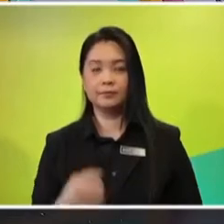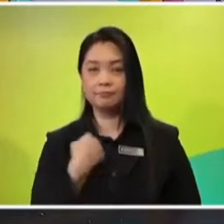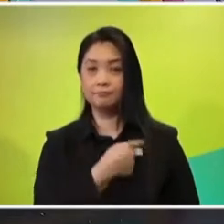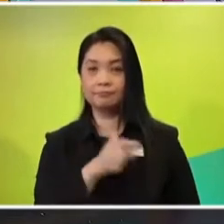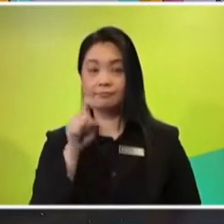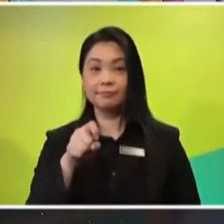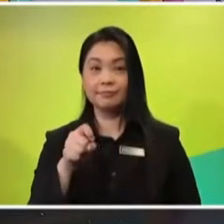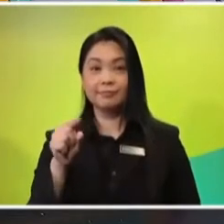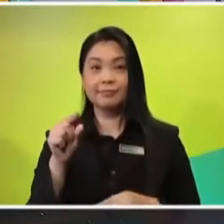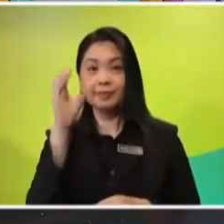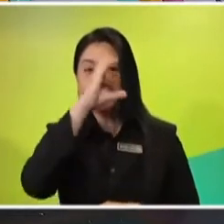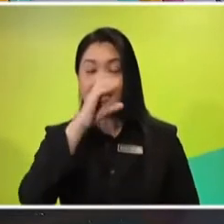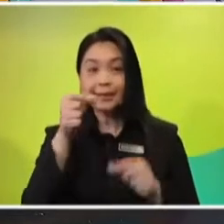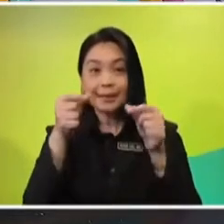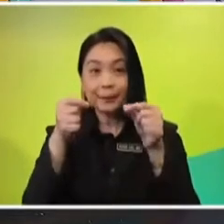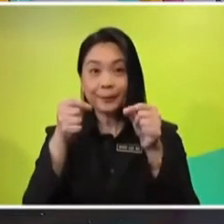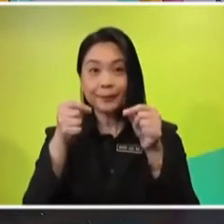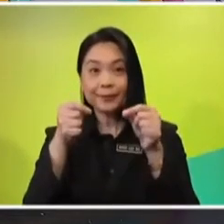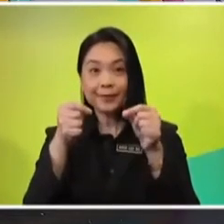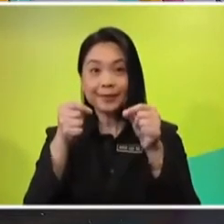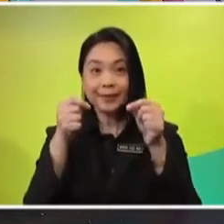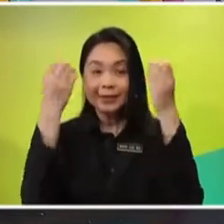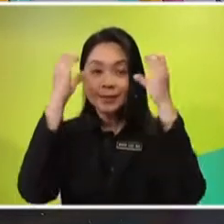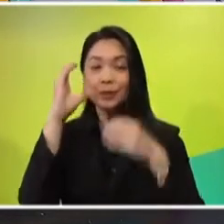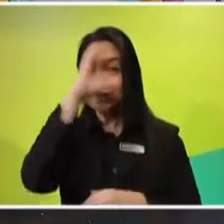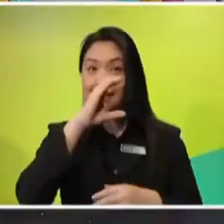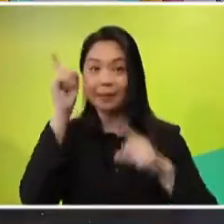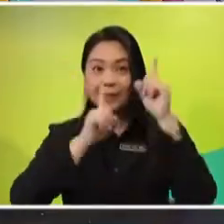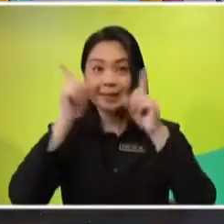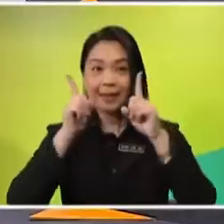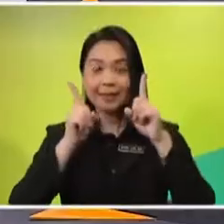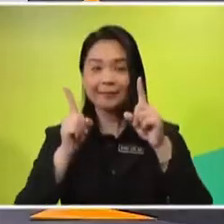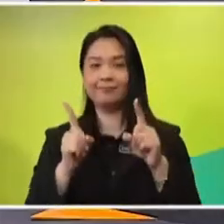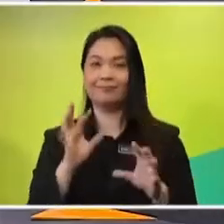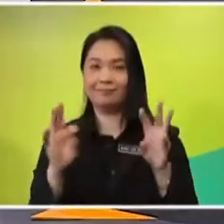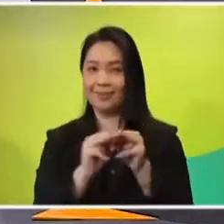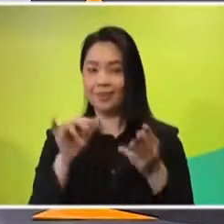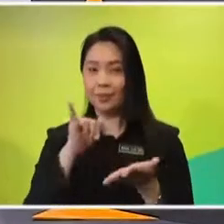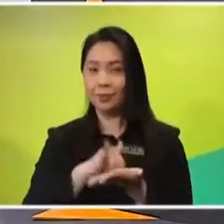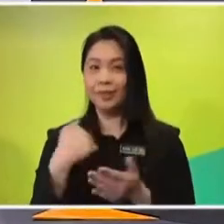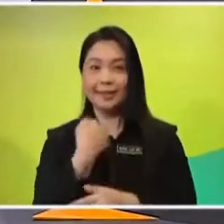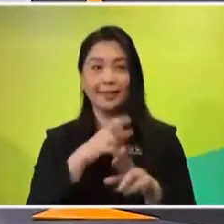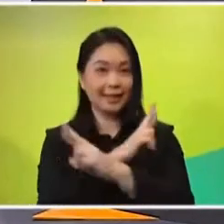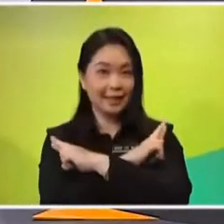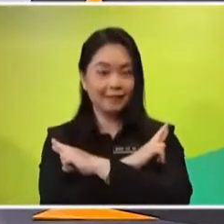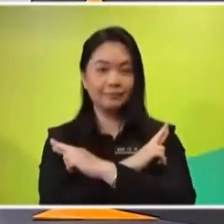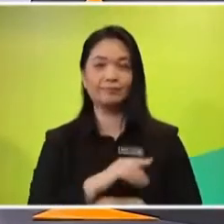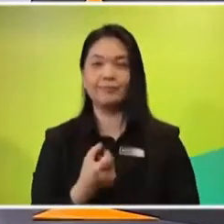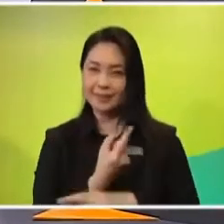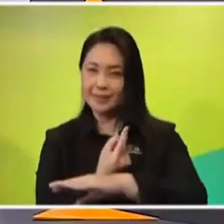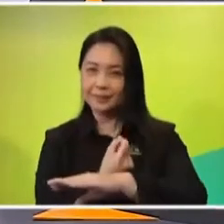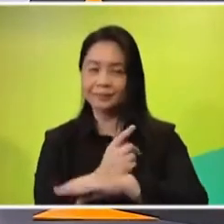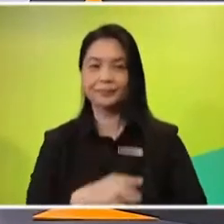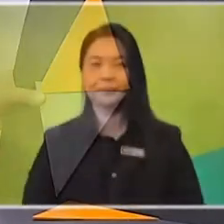cari. Alright. Saya cari gam, cikgu carikan bintang saya. Boleh? Okey, boleh, okay, Mira. Okey, macam tu kawan-kawan, kita berhenti berehat seketika. Kita kembali selepas ini. Jangan ke